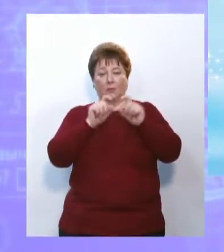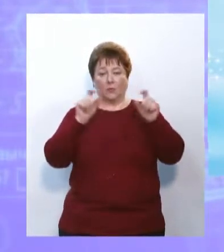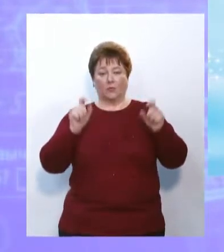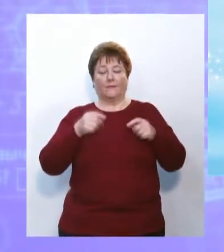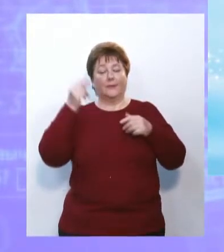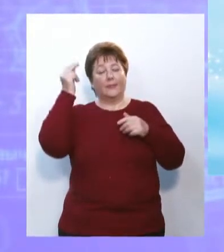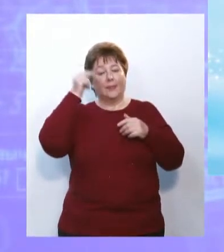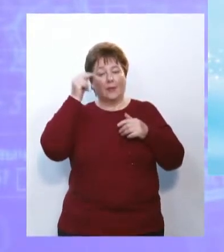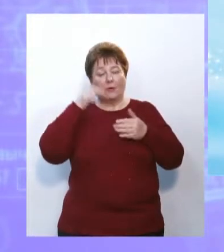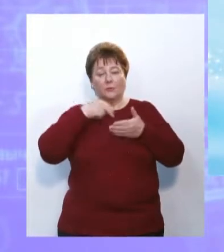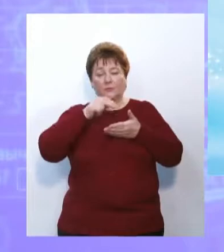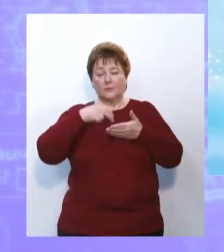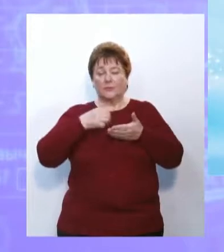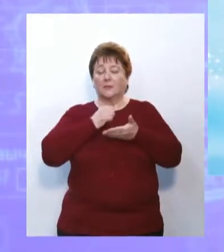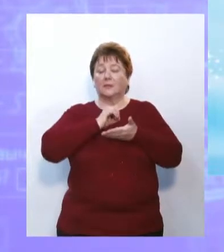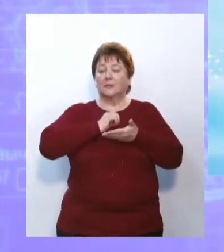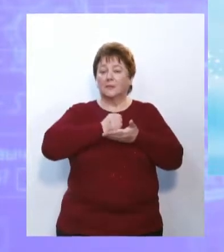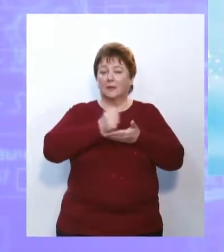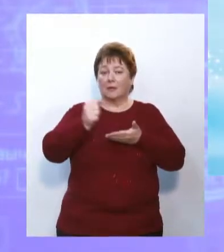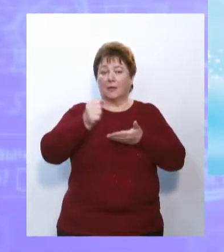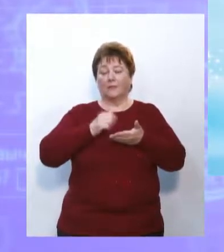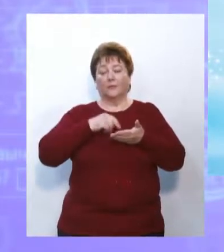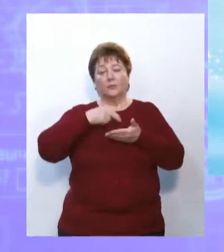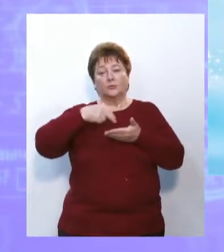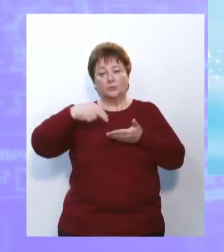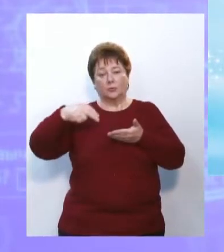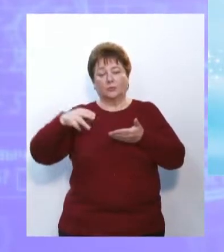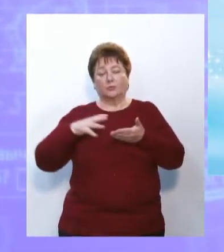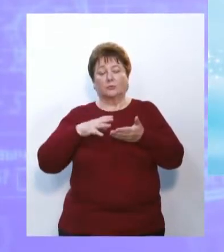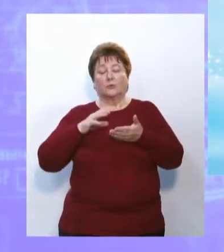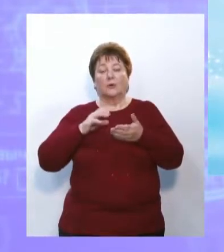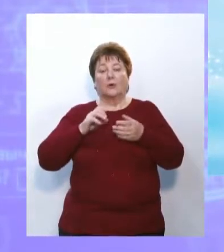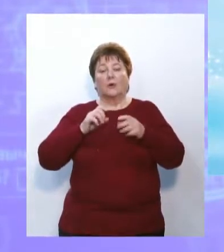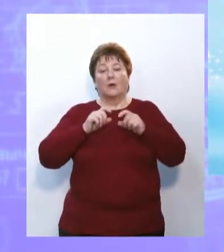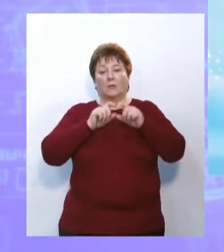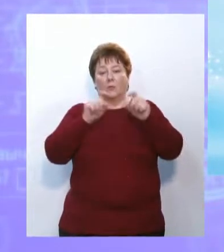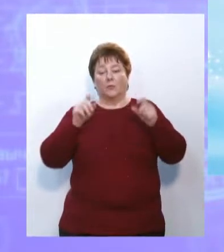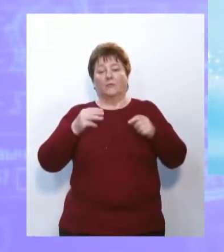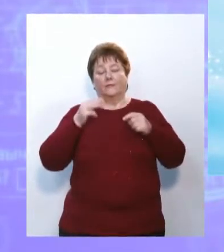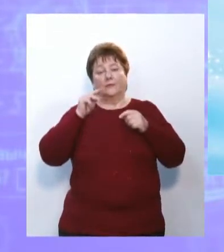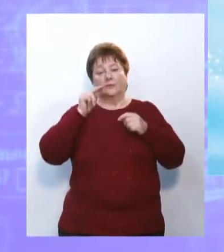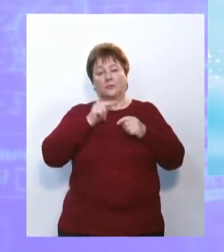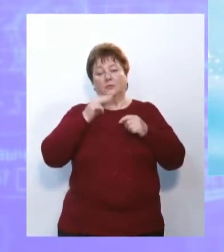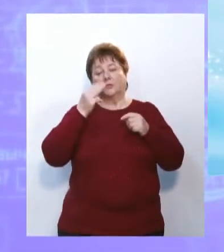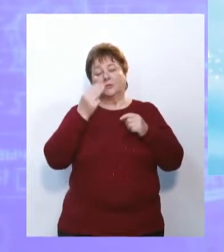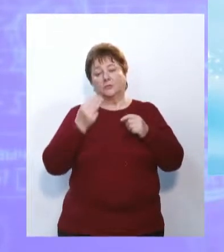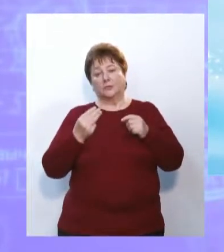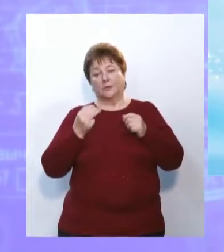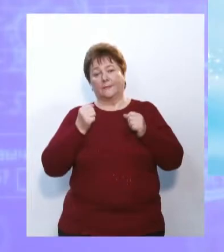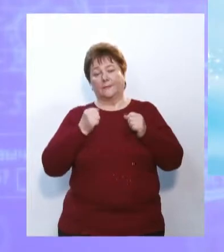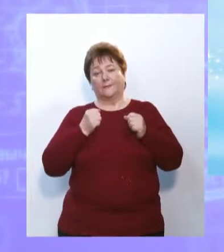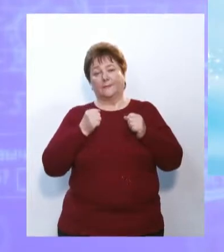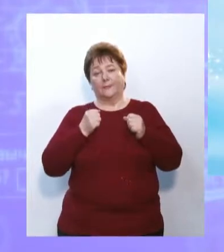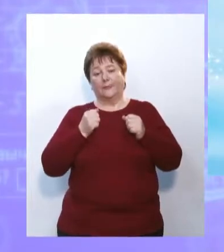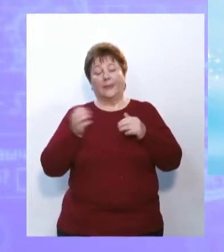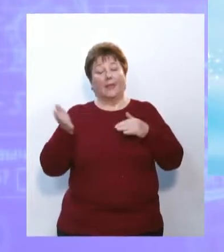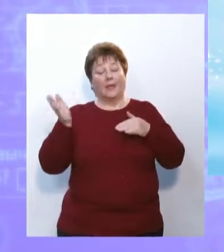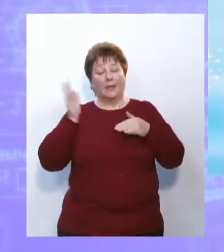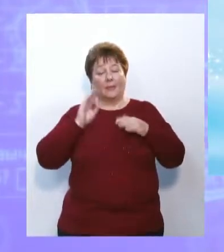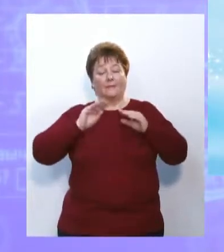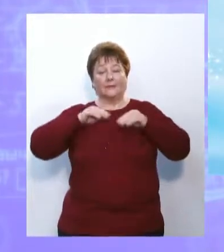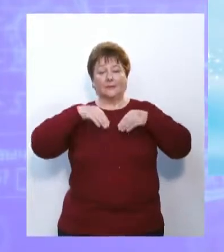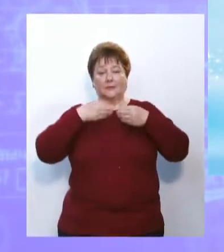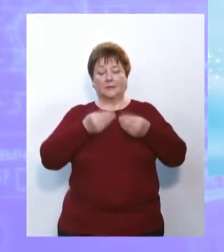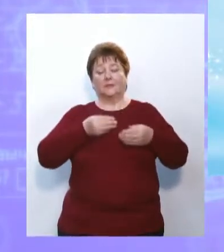Научитесь писать заглавную и строчную буквы Ч и Щ. Давайте